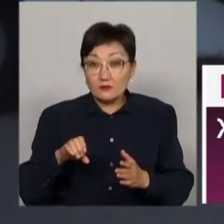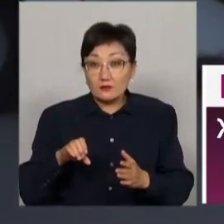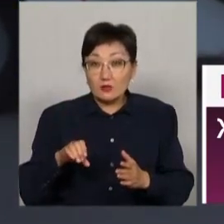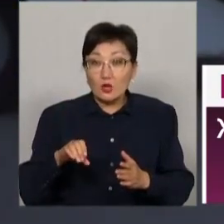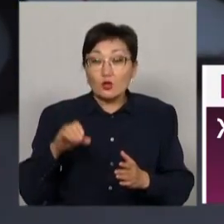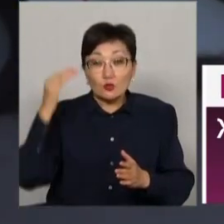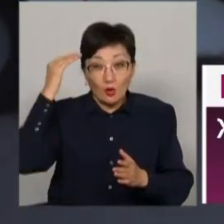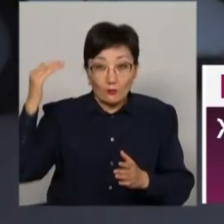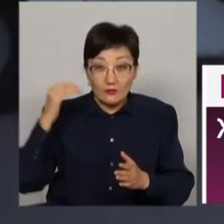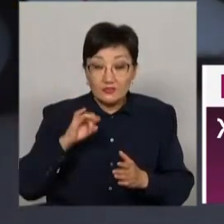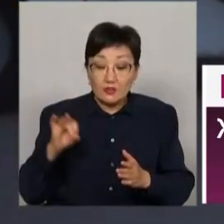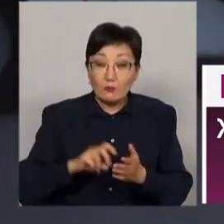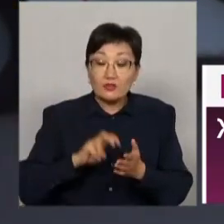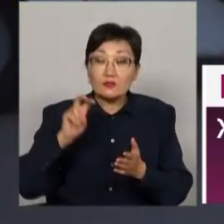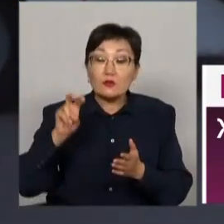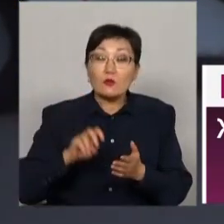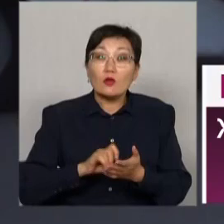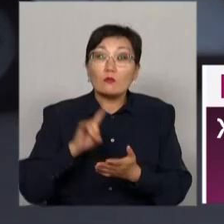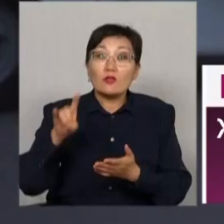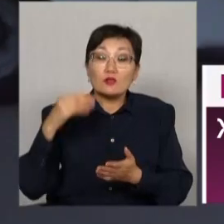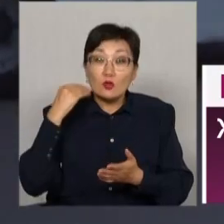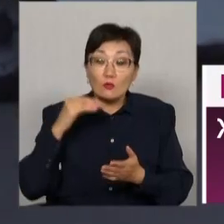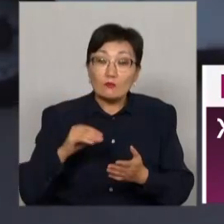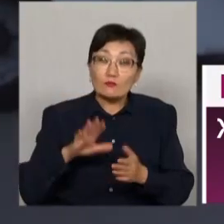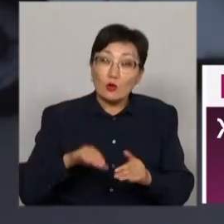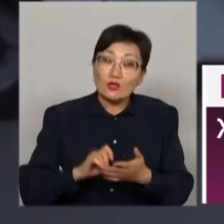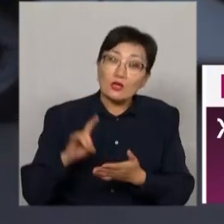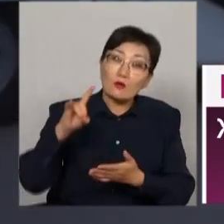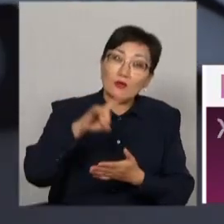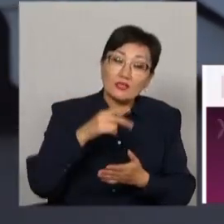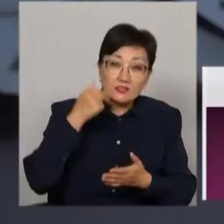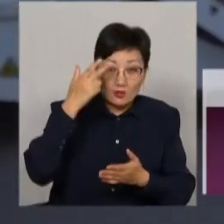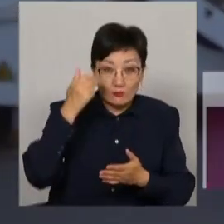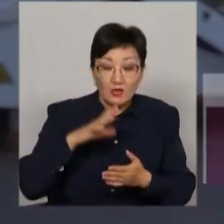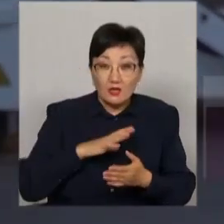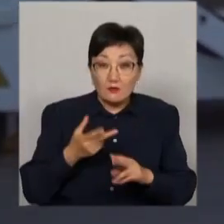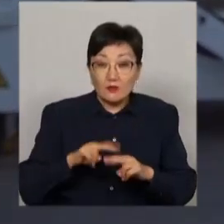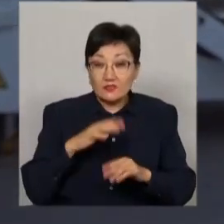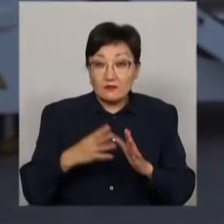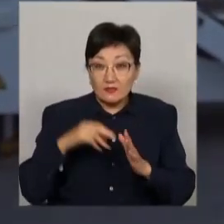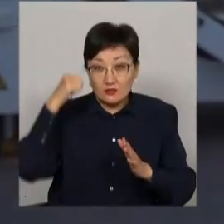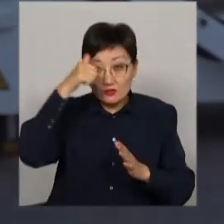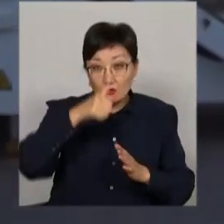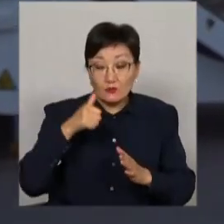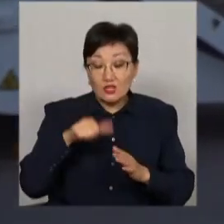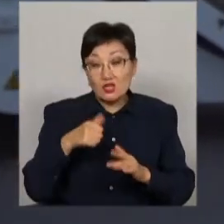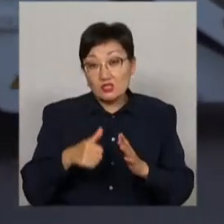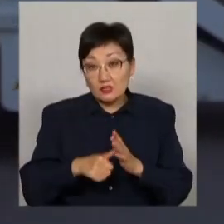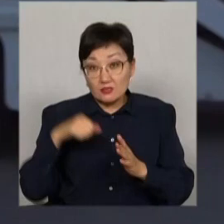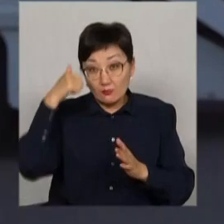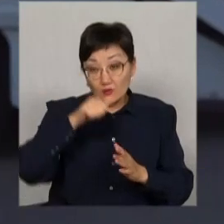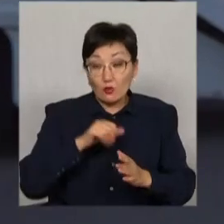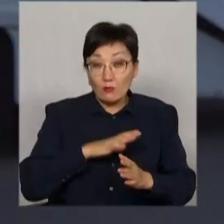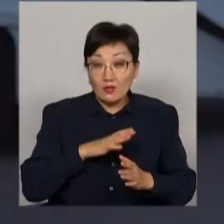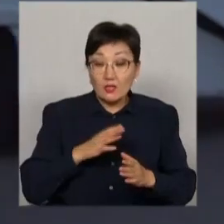Туркменистан, и оттуда уже в Турцию, и оттуда только в Италию. Это было где-то в 19-м году, 19-18-м. Это рад, что